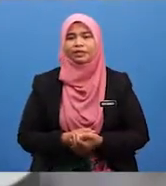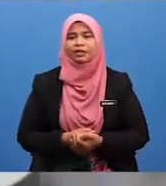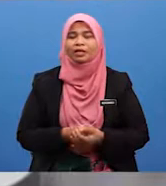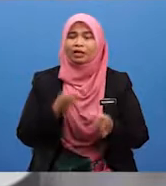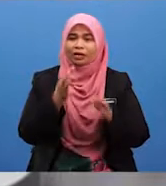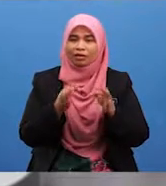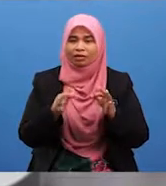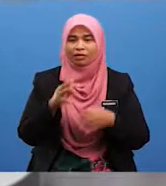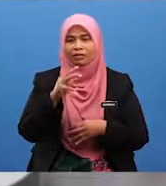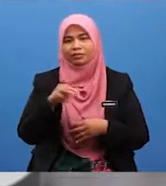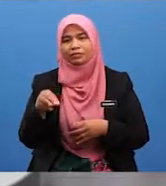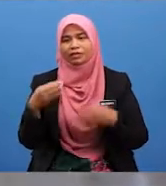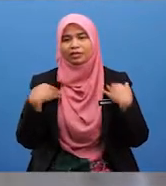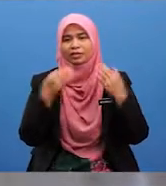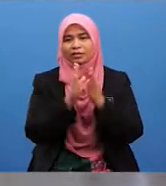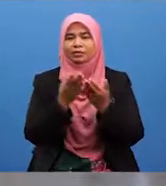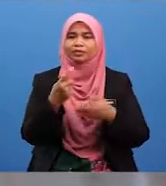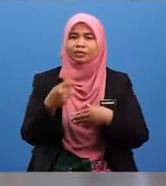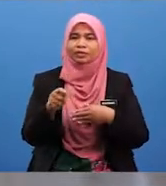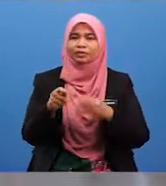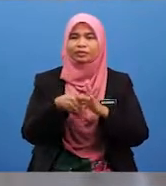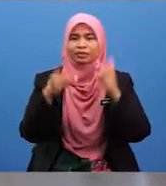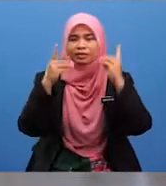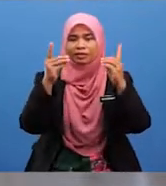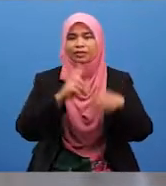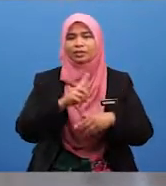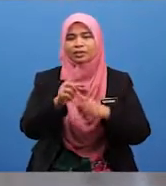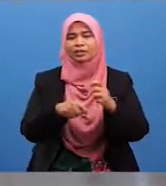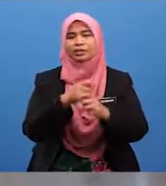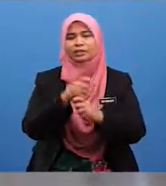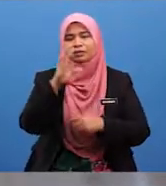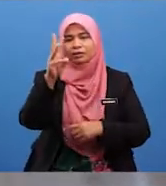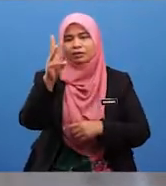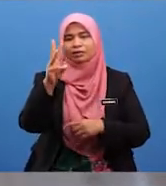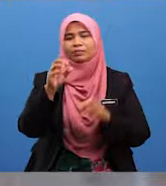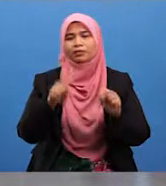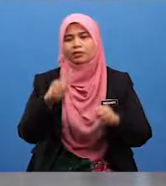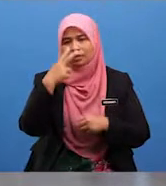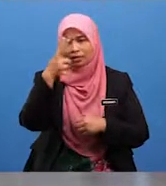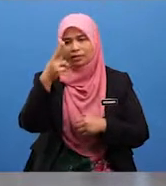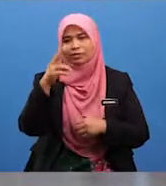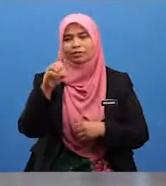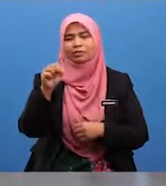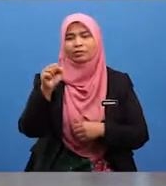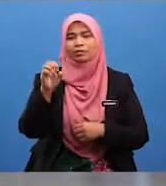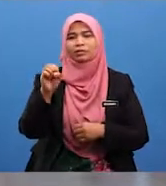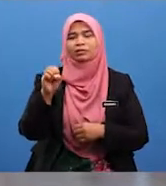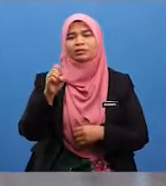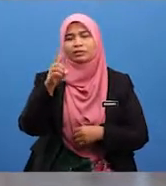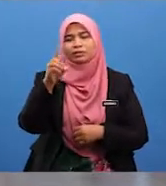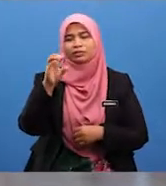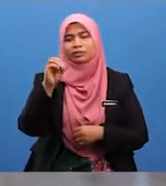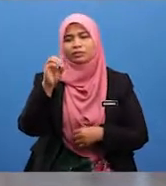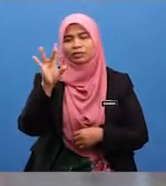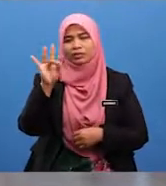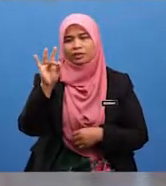Sekiranya murid-murid mempunyai buku teks pendidikan Islam tahun 6, bolehlah merujuk muka surat 108